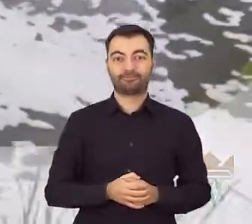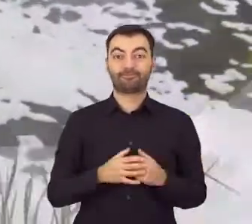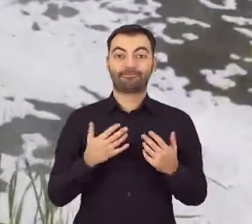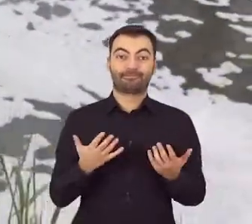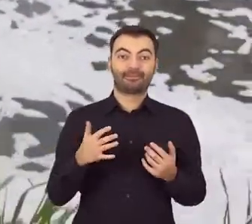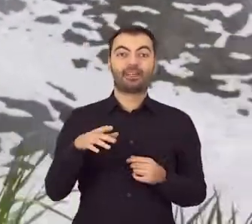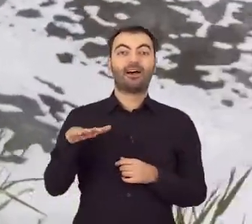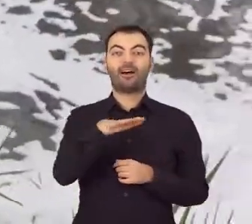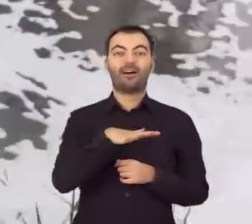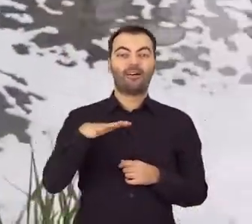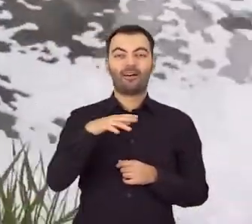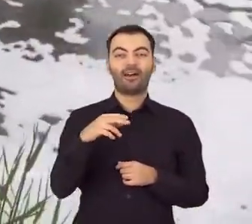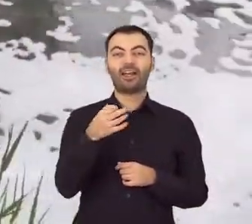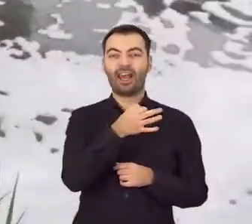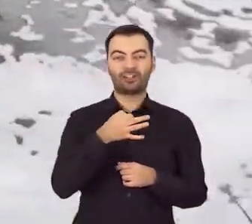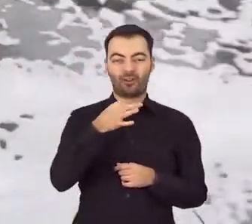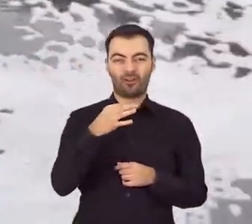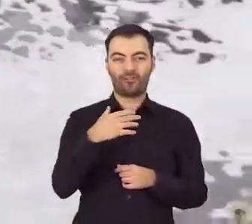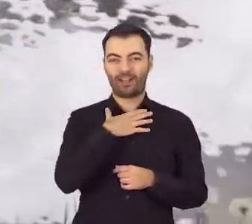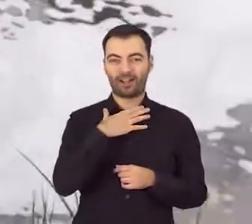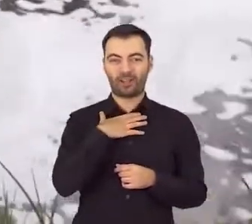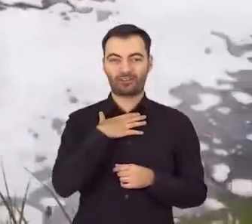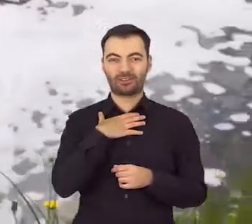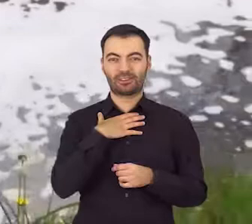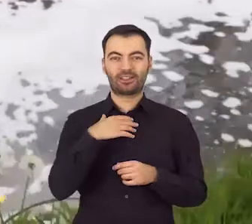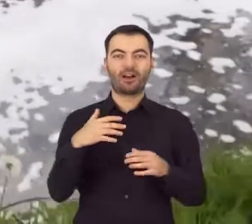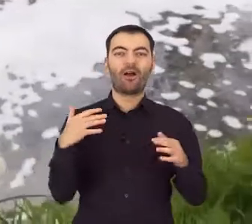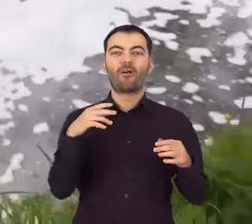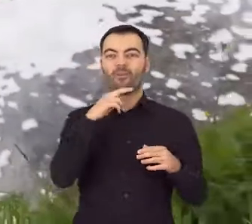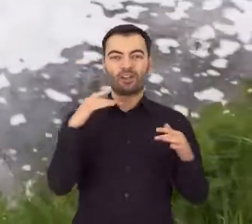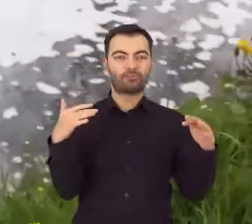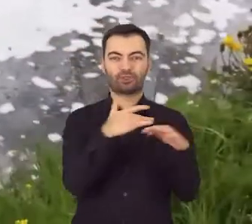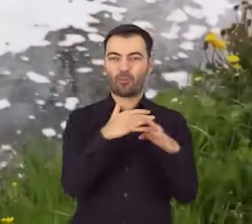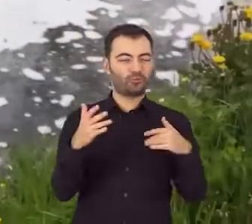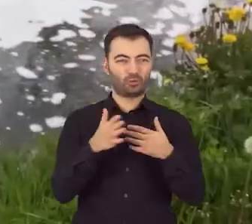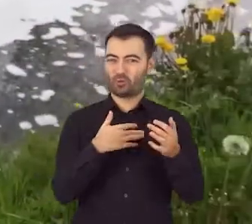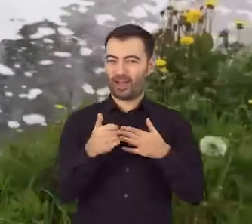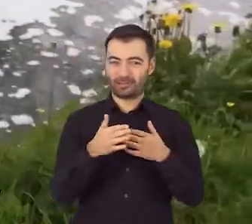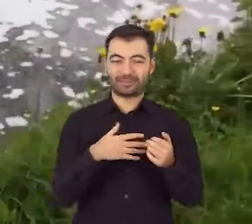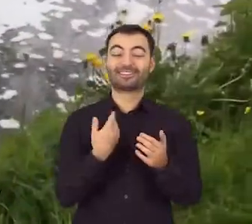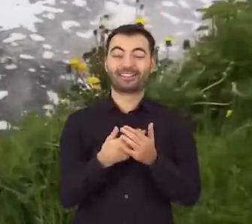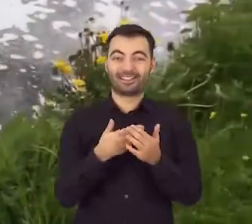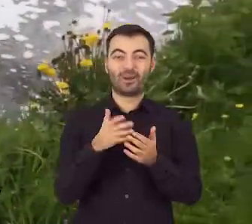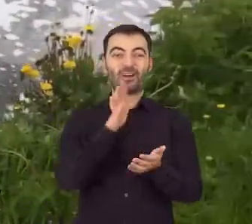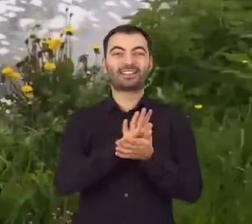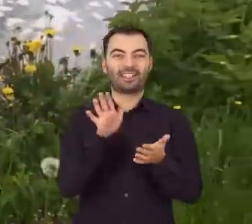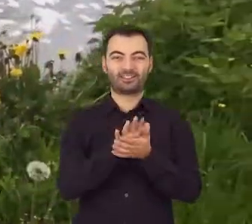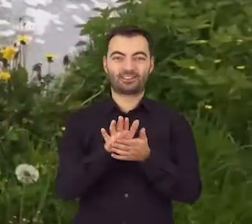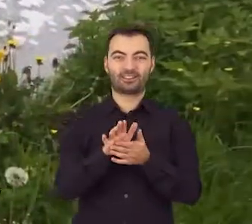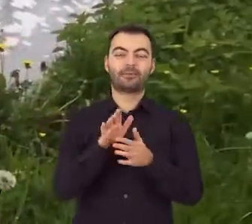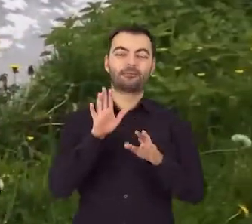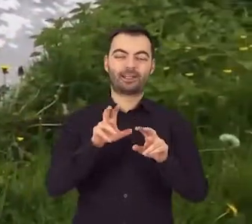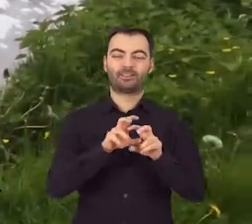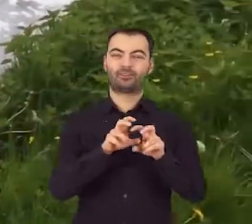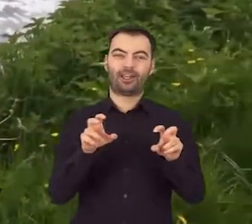tym, że przepływ wody przez jeziorko Wilanowskie jest niewielki, te zanieczyszczenia mikrobiologiczne